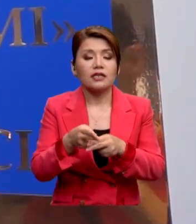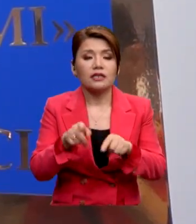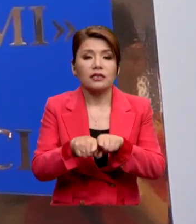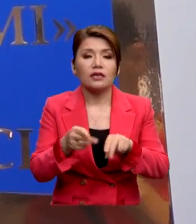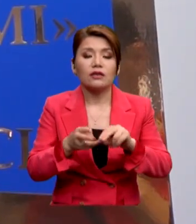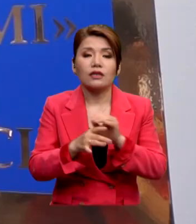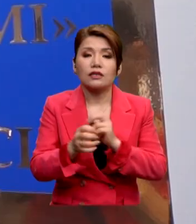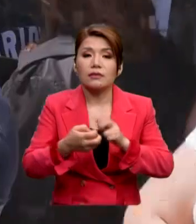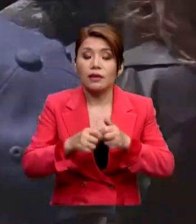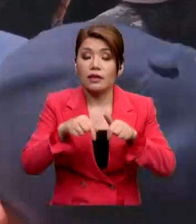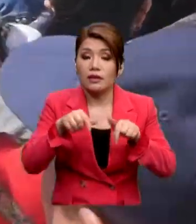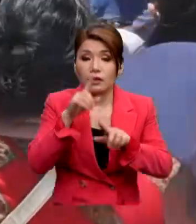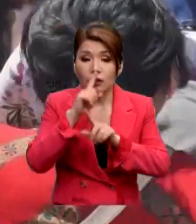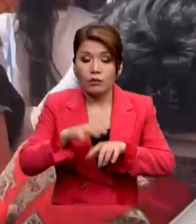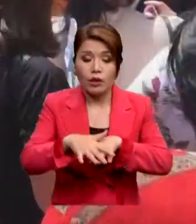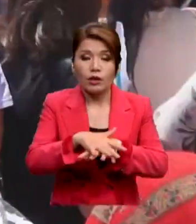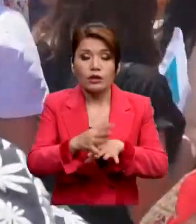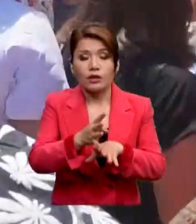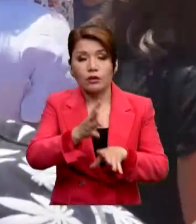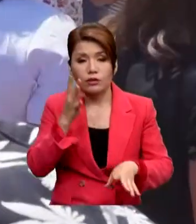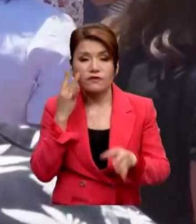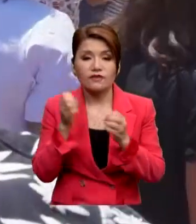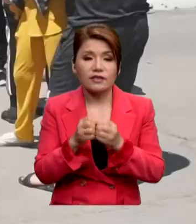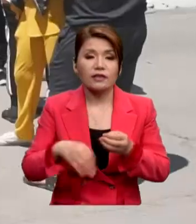деңгейінде шешілмесе, көпшілік кезегі жыл сайынғы